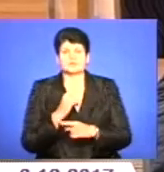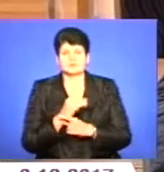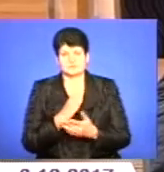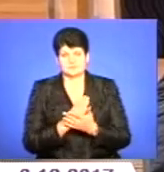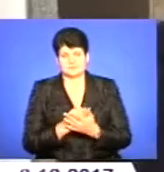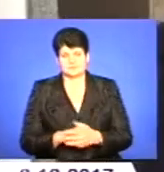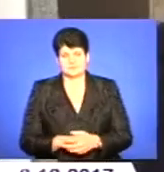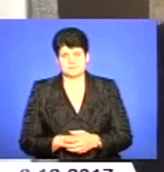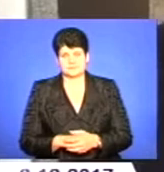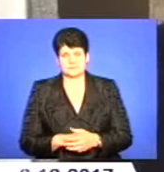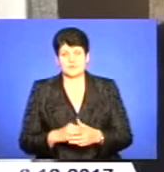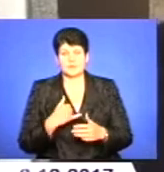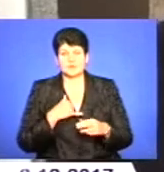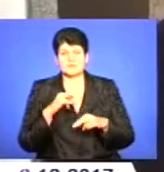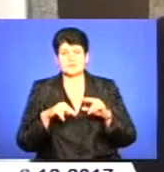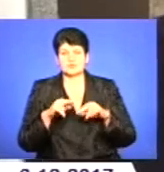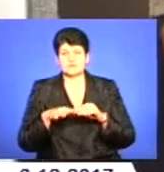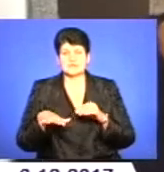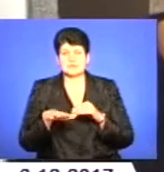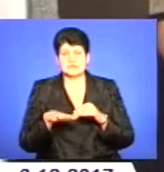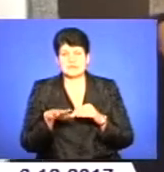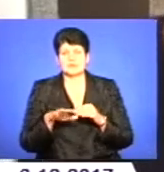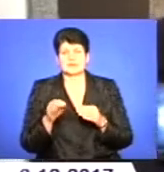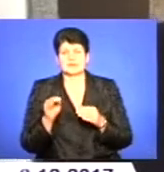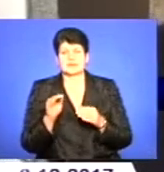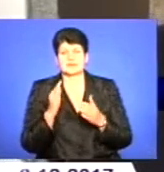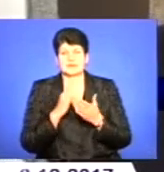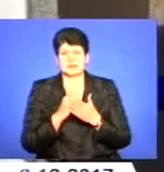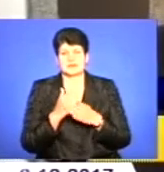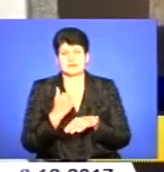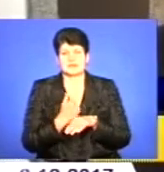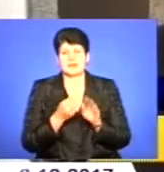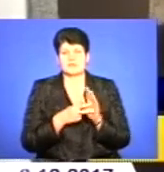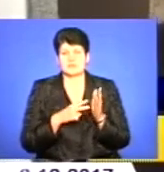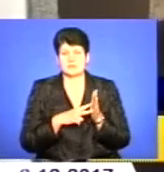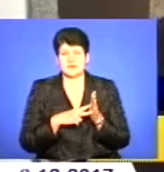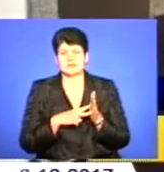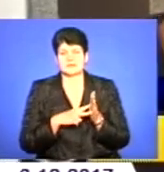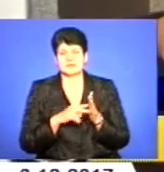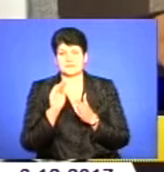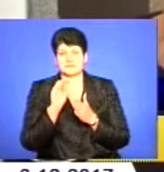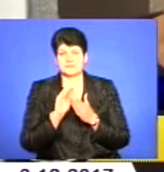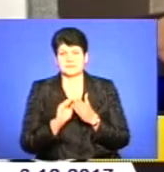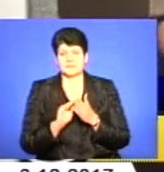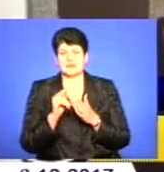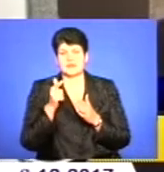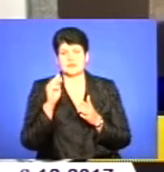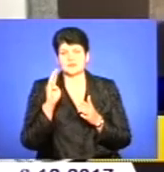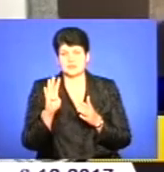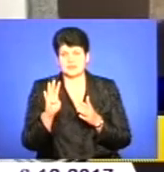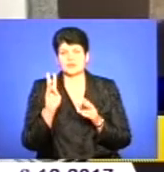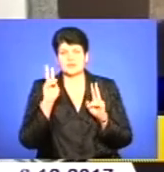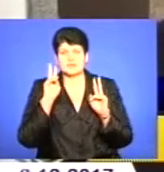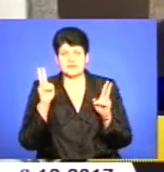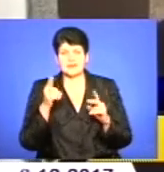заборонене. У нас забудовуються території, які позначені на генеральному плані міста і на плані зонування, територією Г4. Для тих, хто не